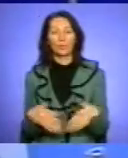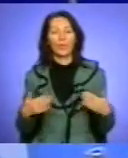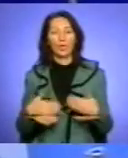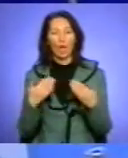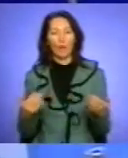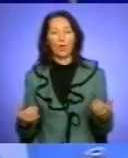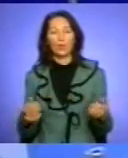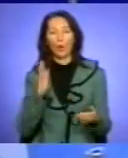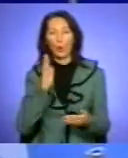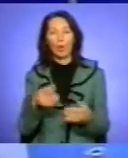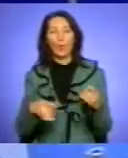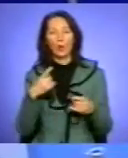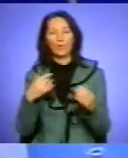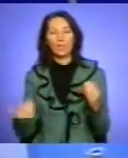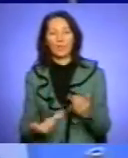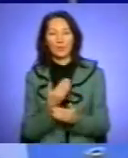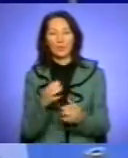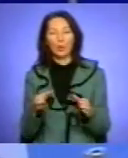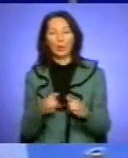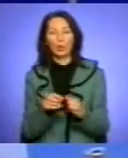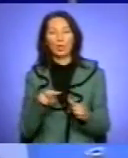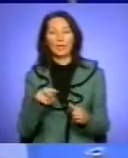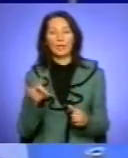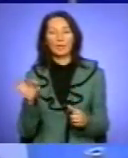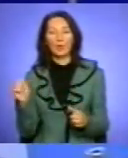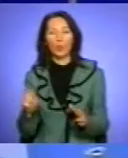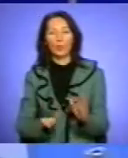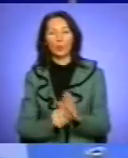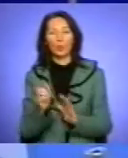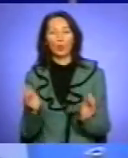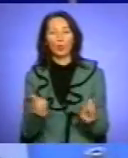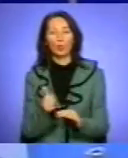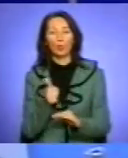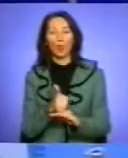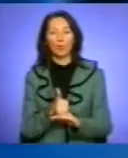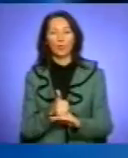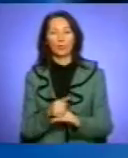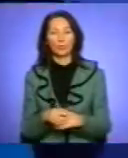Вітаю вас у прямому ефірі «Вісті» у студії Лариса Романів. На початку коротко про головне.